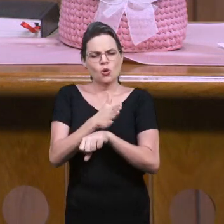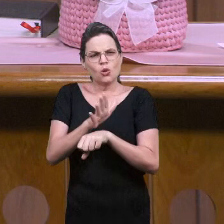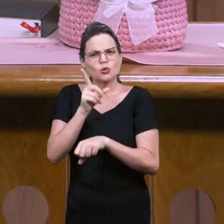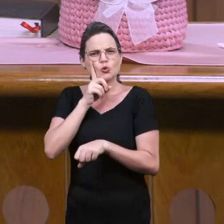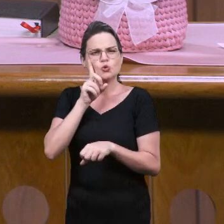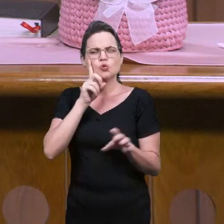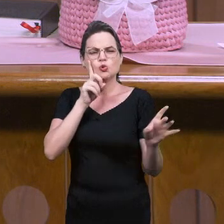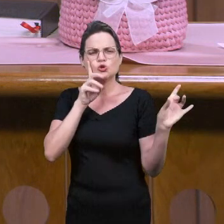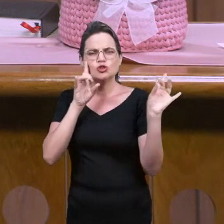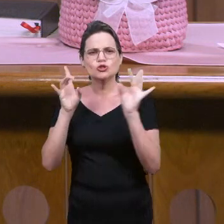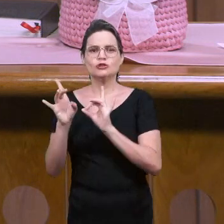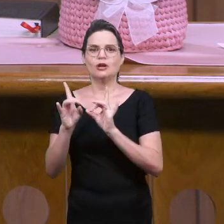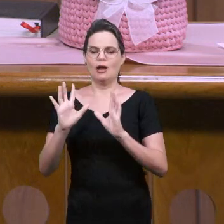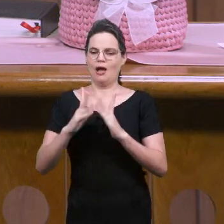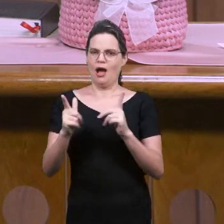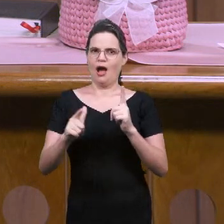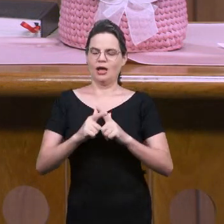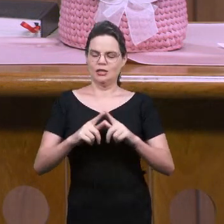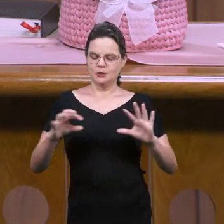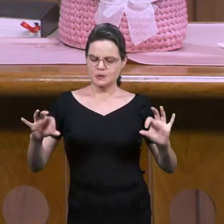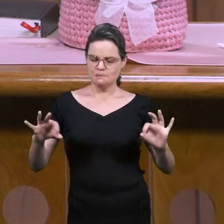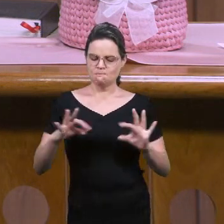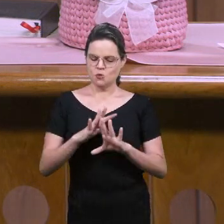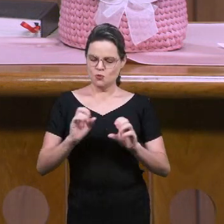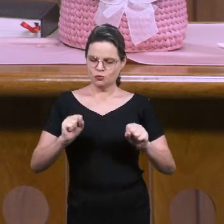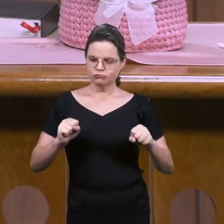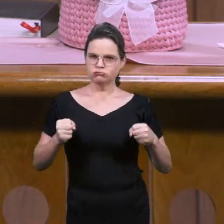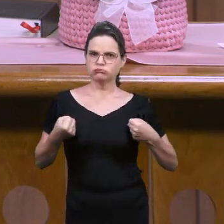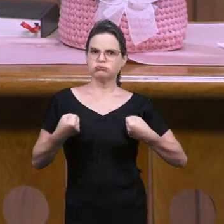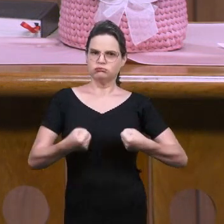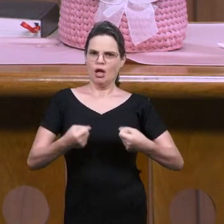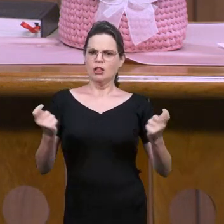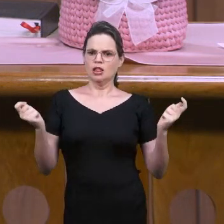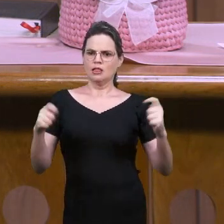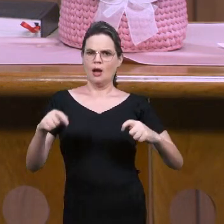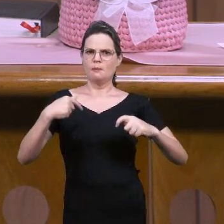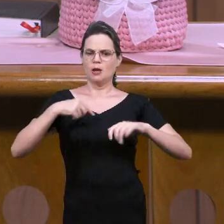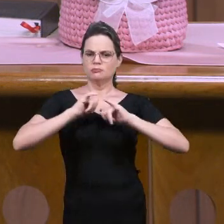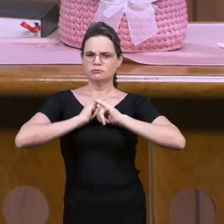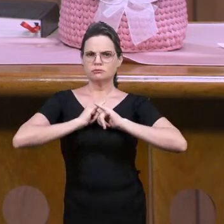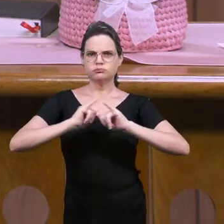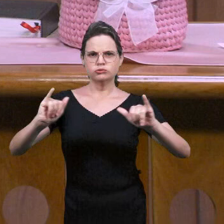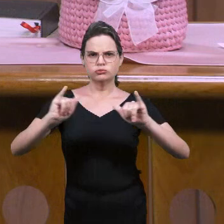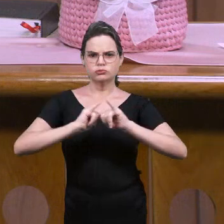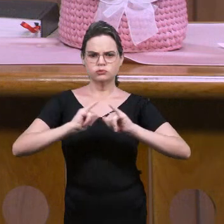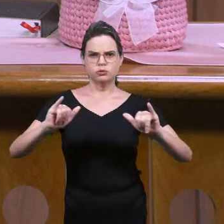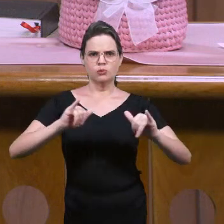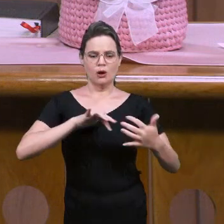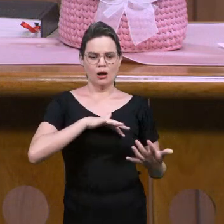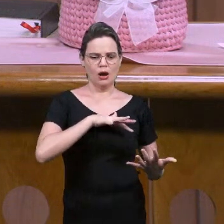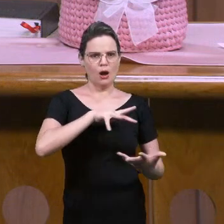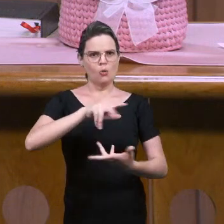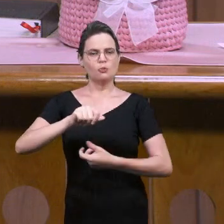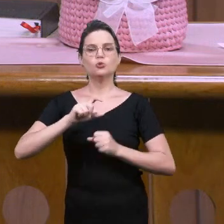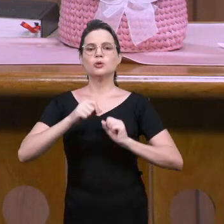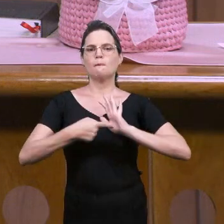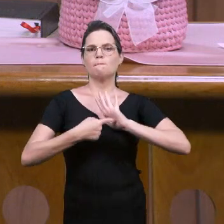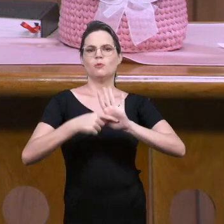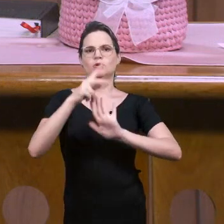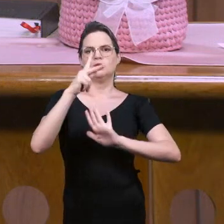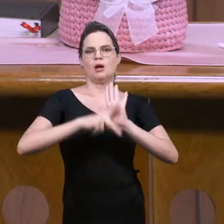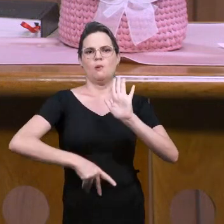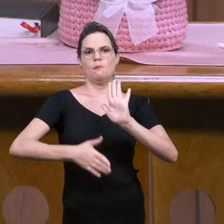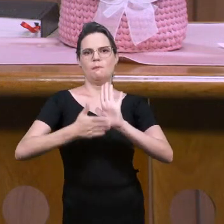l'Église, elle est en condition de transmettre le projet à